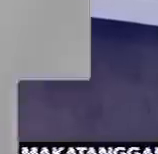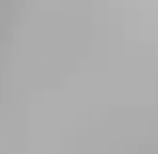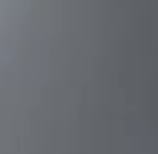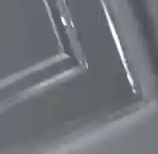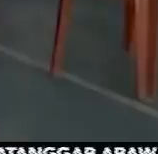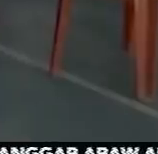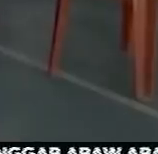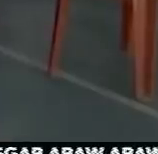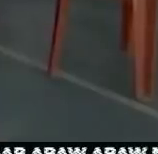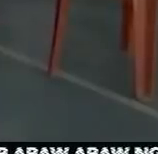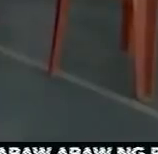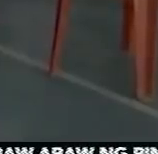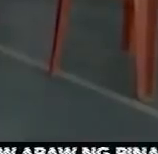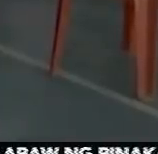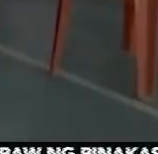Oida.